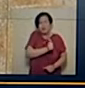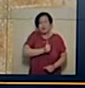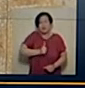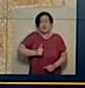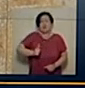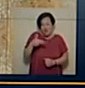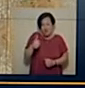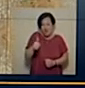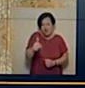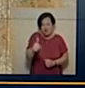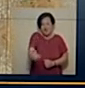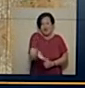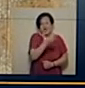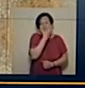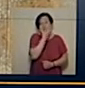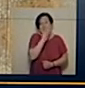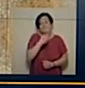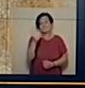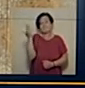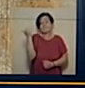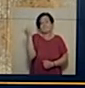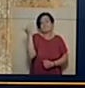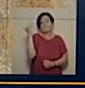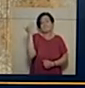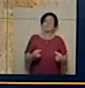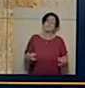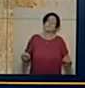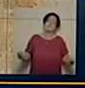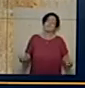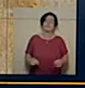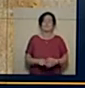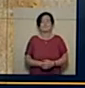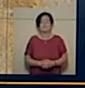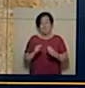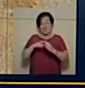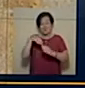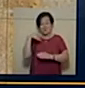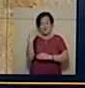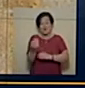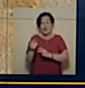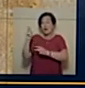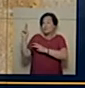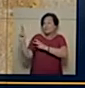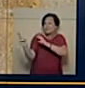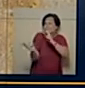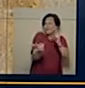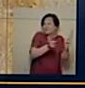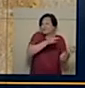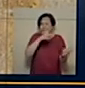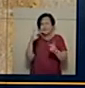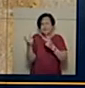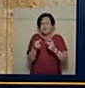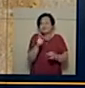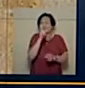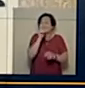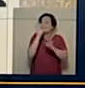έτσι στη συζήτηση. Αξιέπαινη προσπάθεια. Να το σχολιάσουμε λίγο. Βέβαια, ναι. Βέβαια, ανοιχτή, βέβαια, διέκοψα. Ό,τι θέλετε, ό,τι θέλετε.